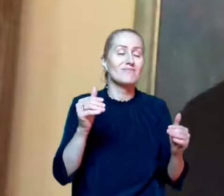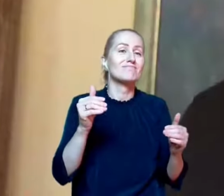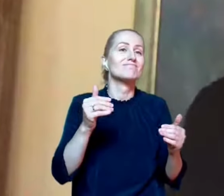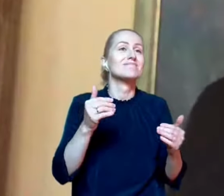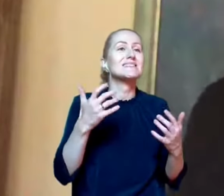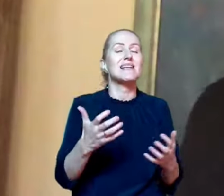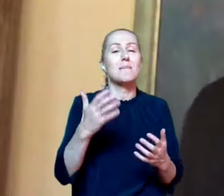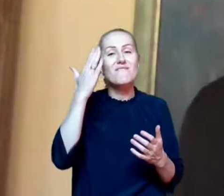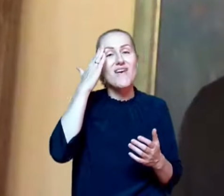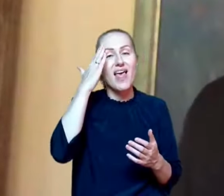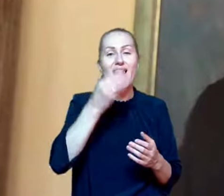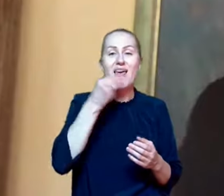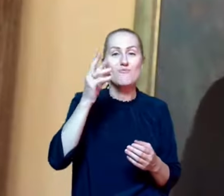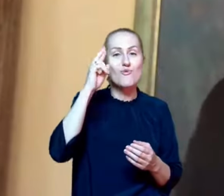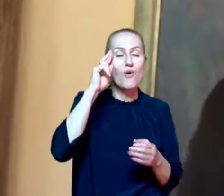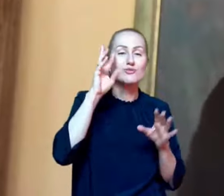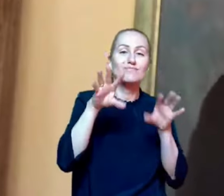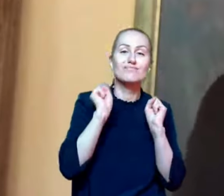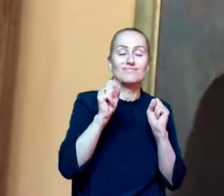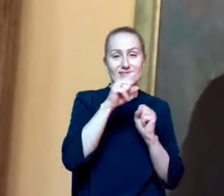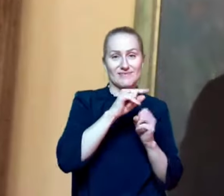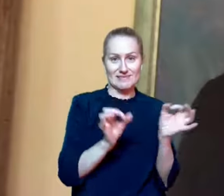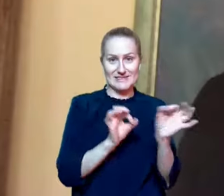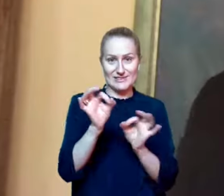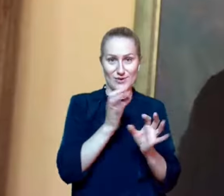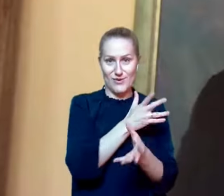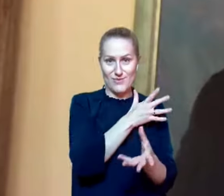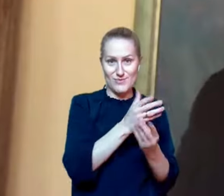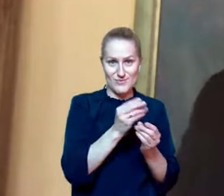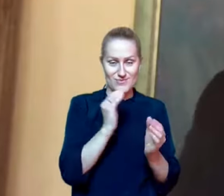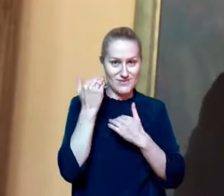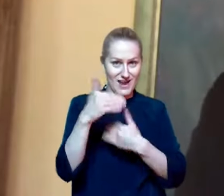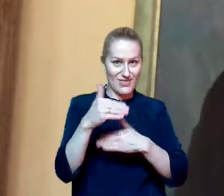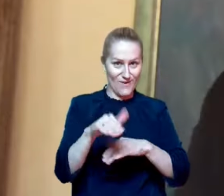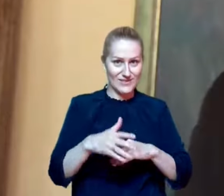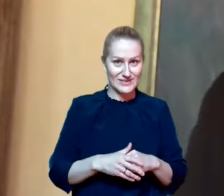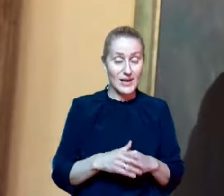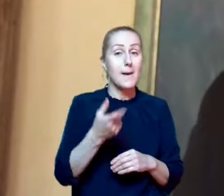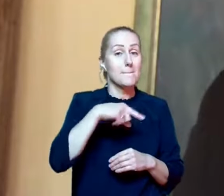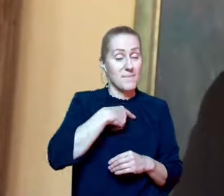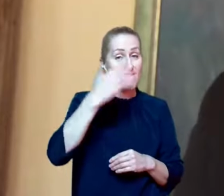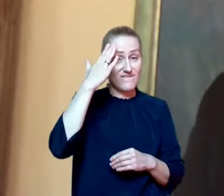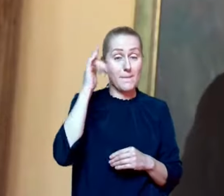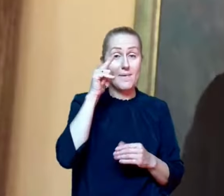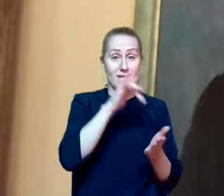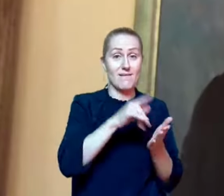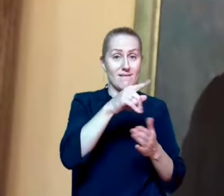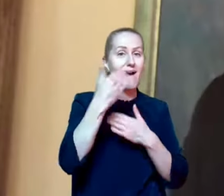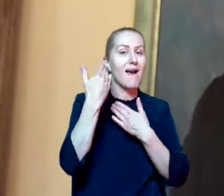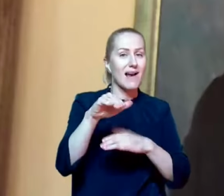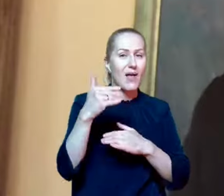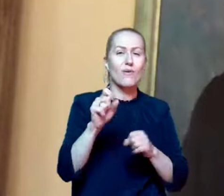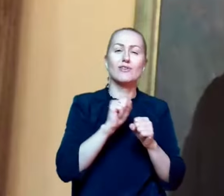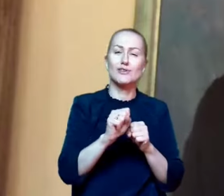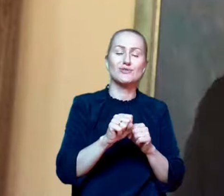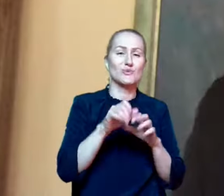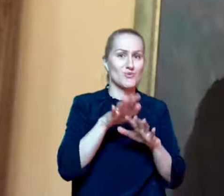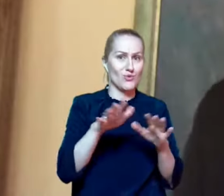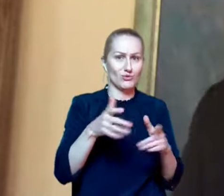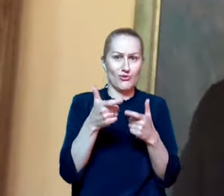Katowic. Wiemy o tym, że w Katowicach dokonują się określone ruchy